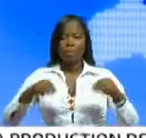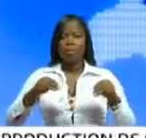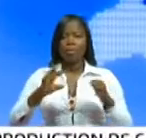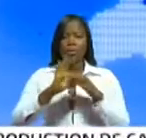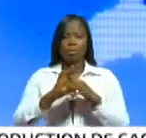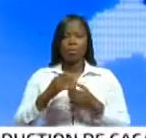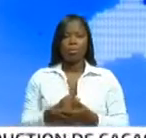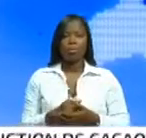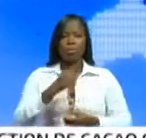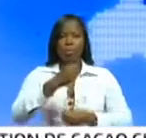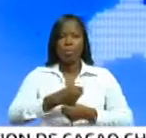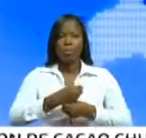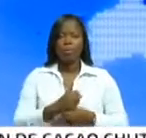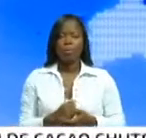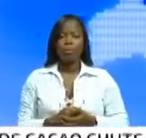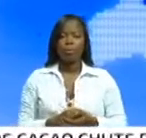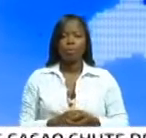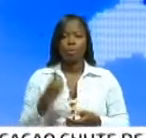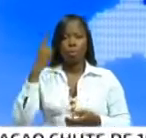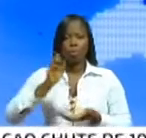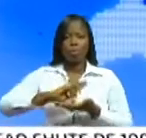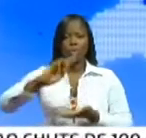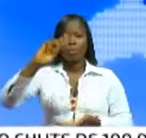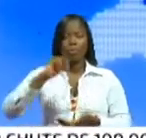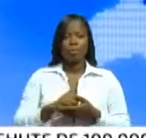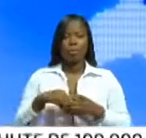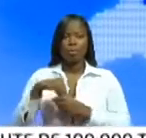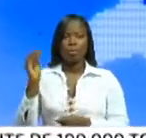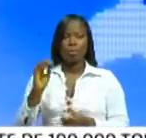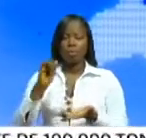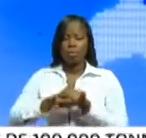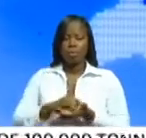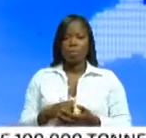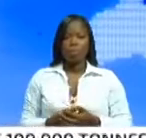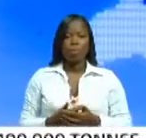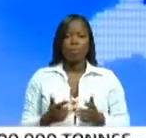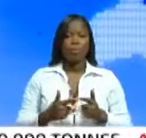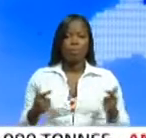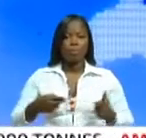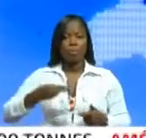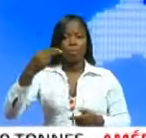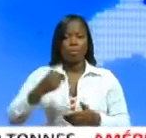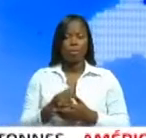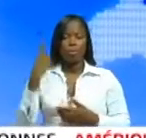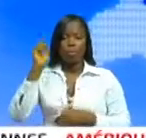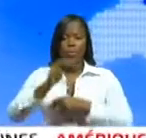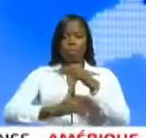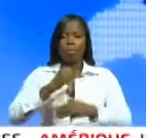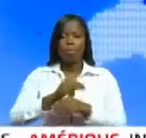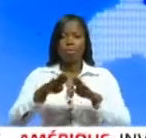l'emploi l'espoir est permis donc pour les étudiants qui sortiront de l'ucn selon leurs supérieurs ils seront au fonctionnel pour le monde des